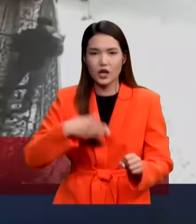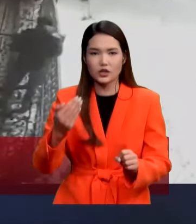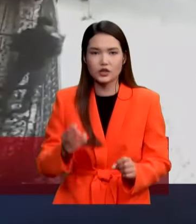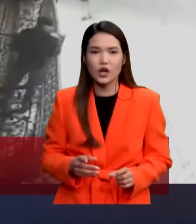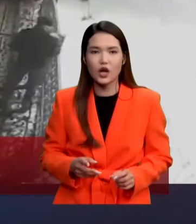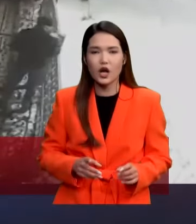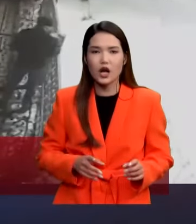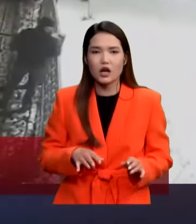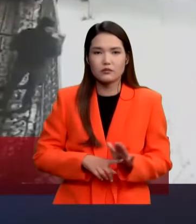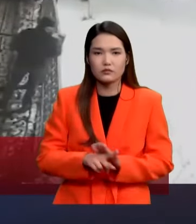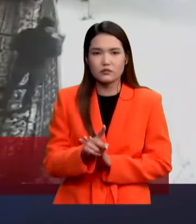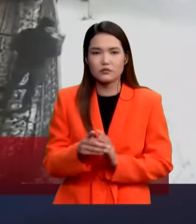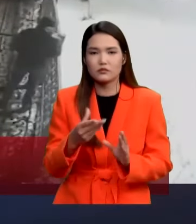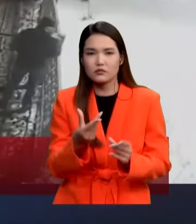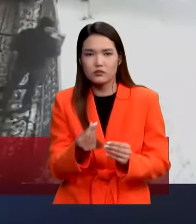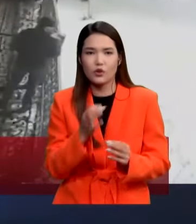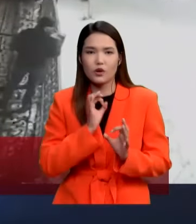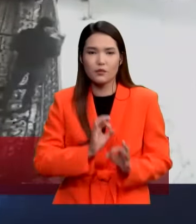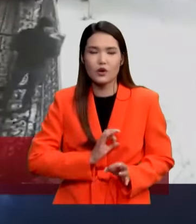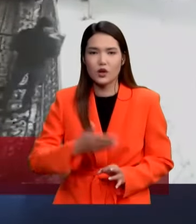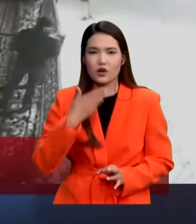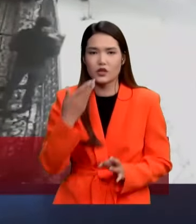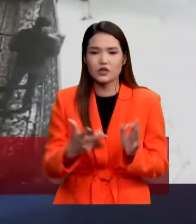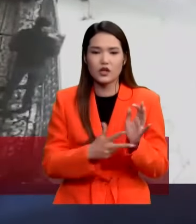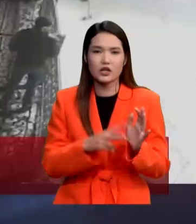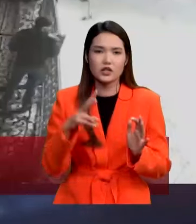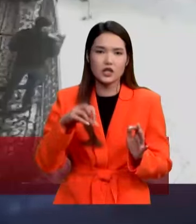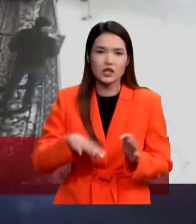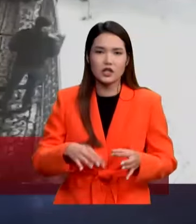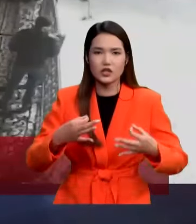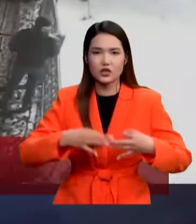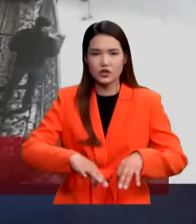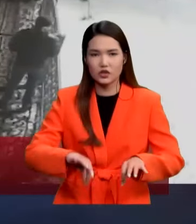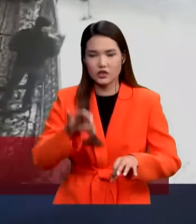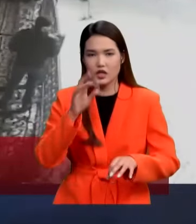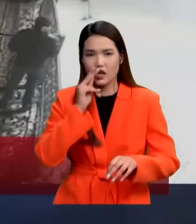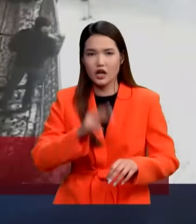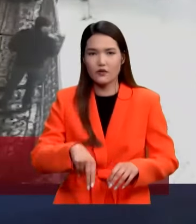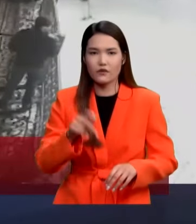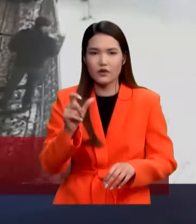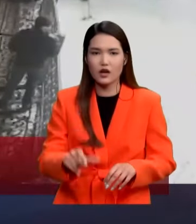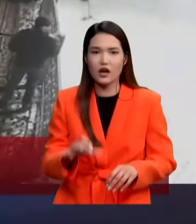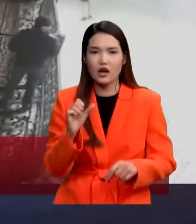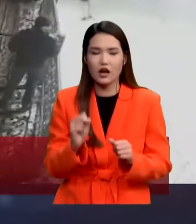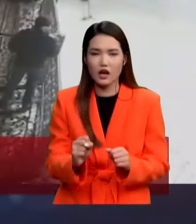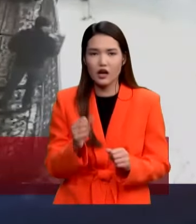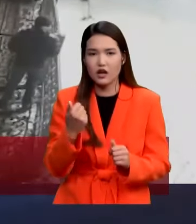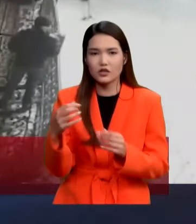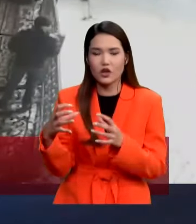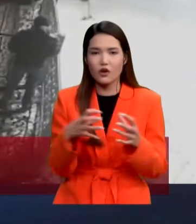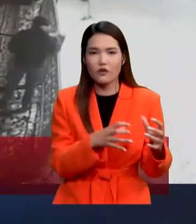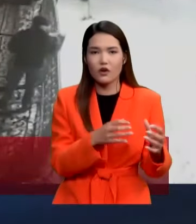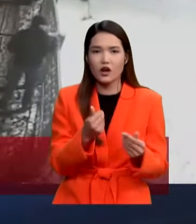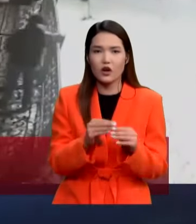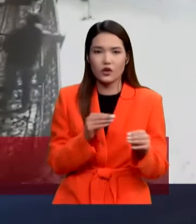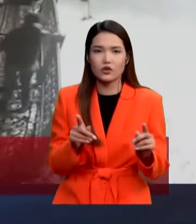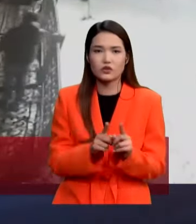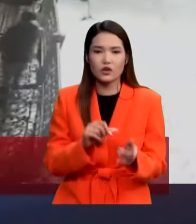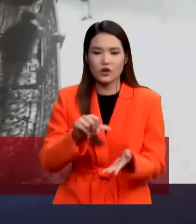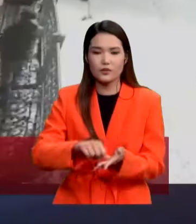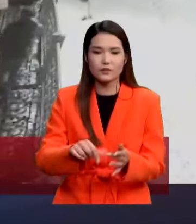Стороны приступили к прениям, на которых прокурор запросил 8 лет лишения свободы для обвиняемого. Водитель автобуса